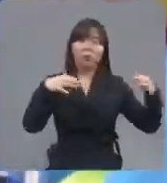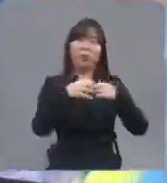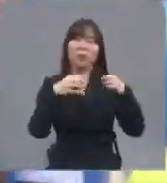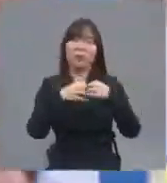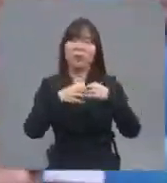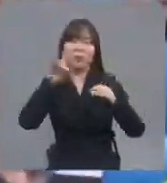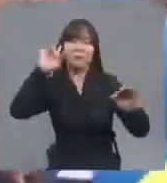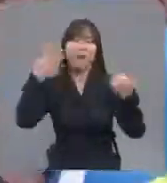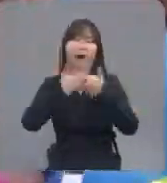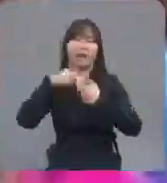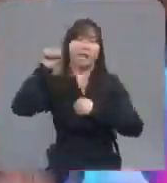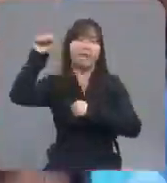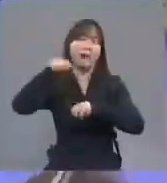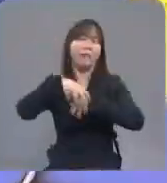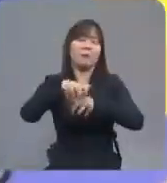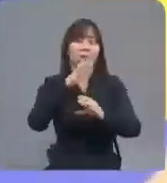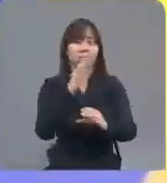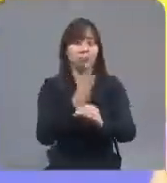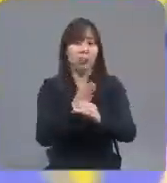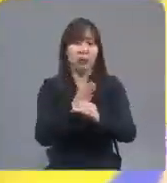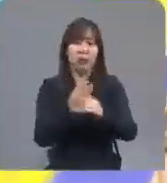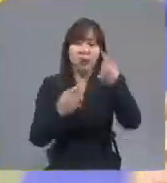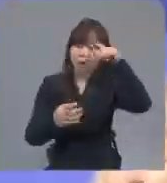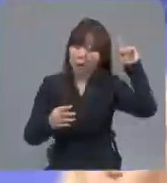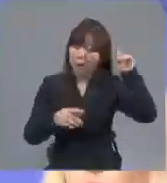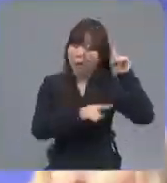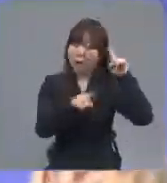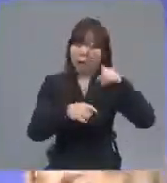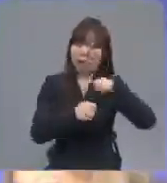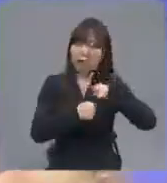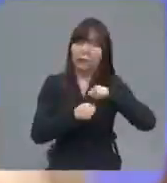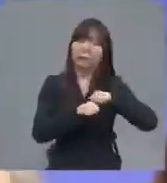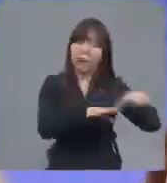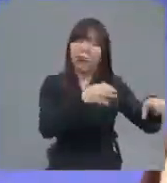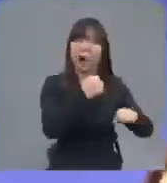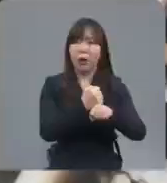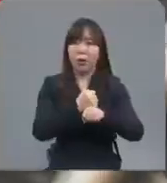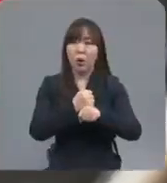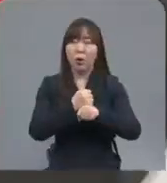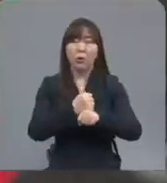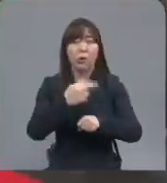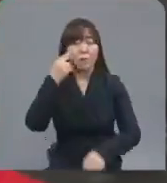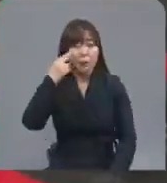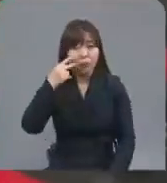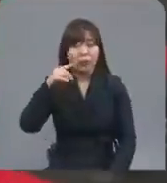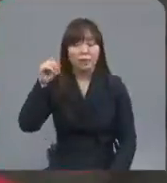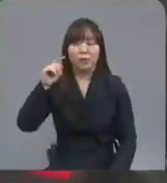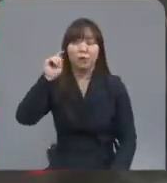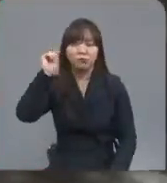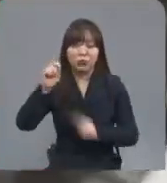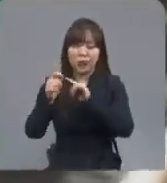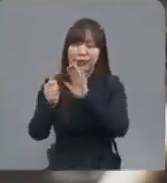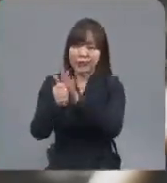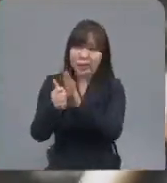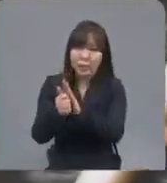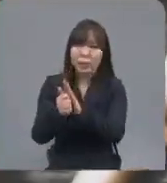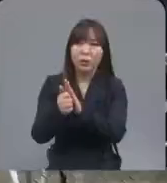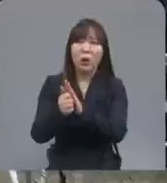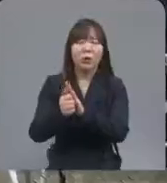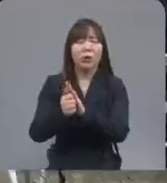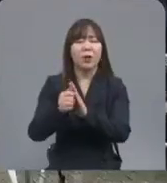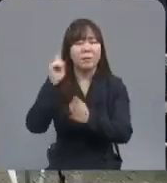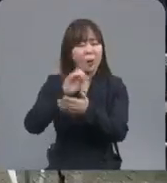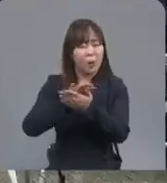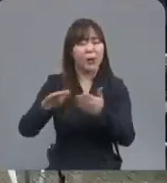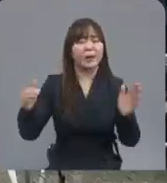les pays européens comme la France et l'Allemagne des citoyens se sont rassemblés pour réclamer le renforcement du soutien des USA et